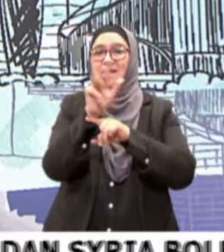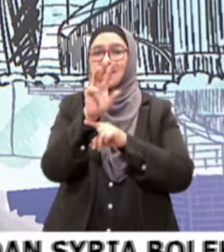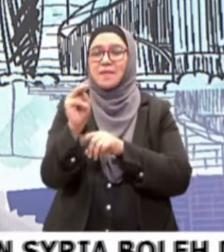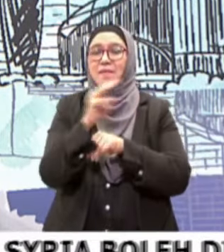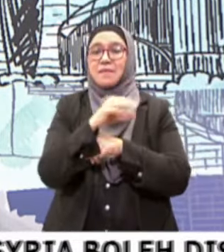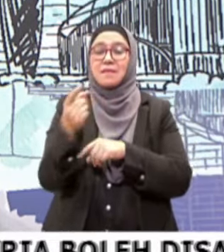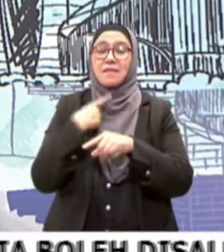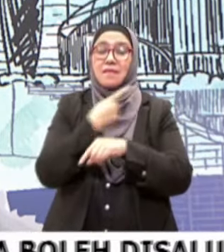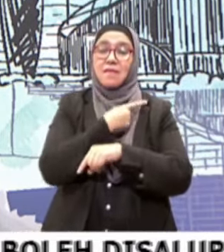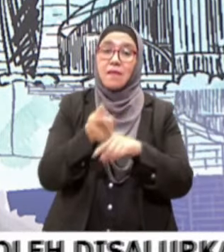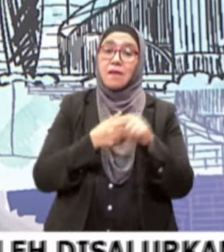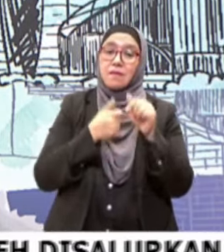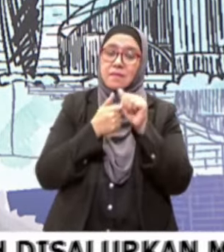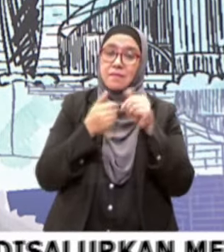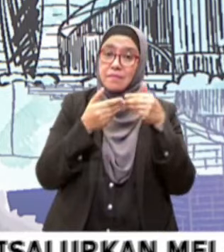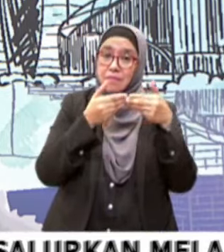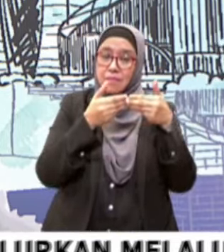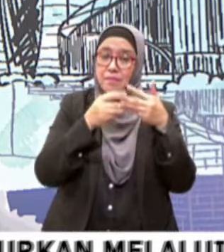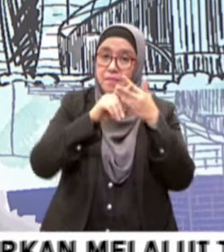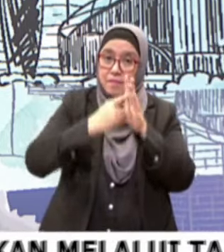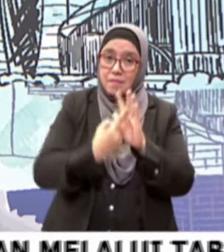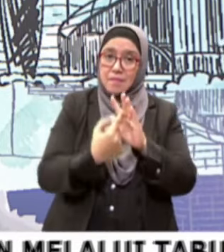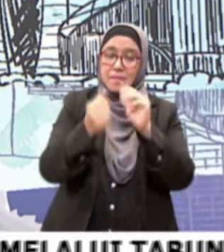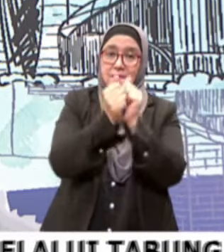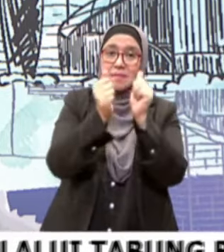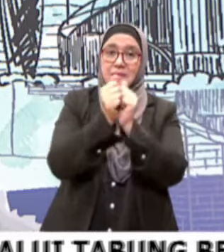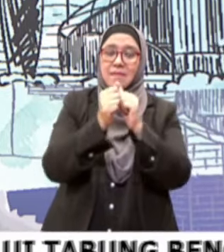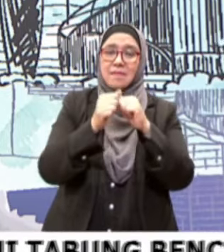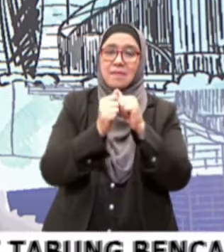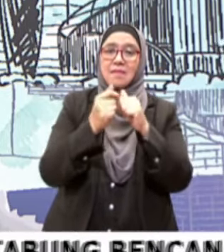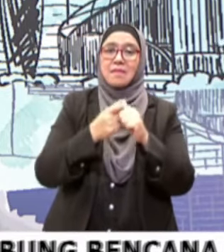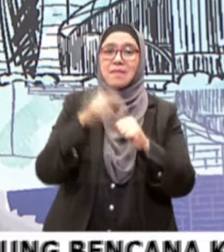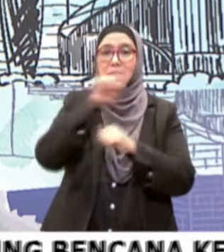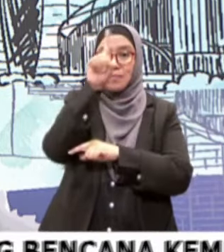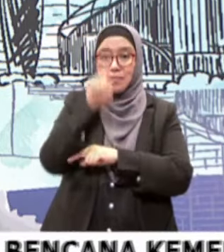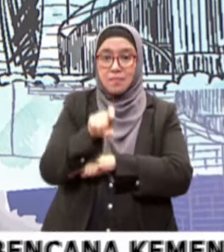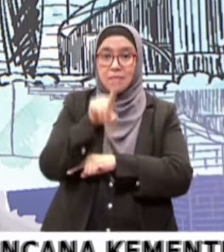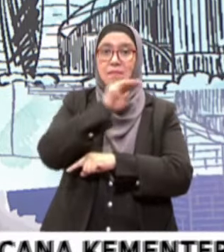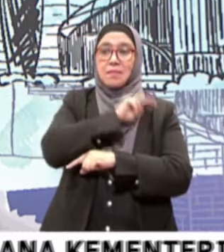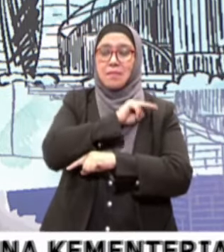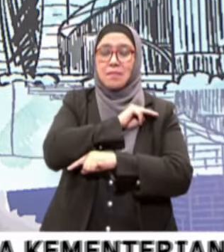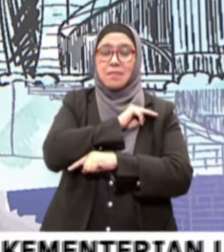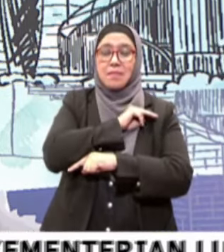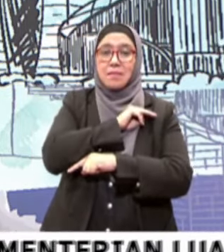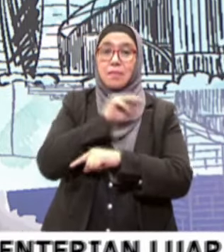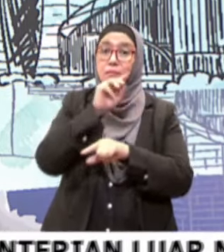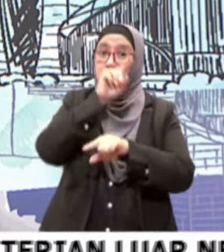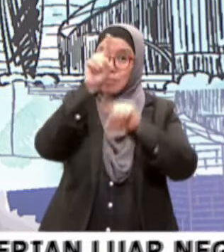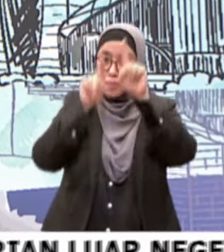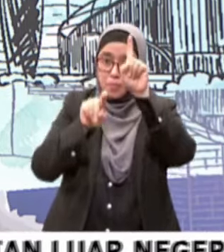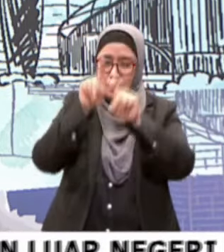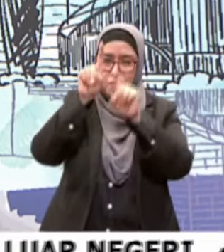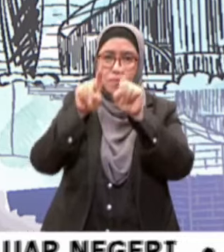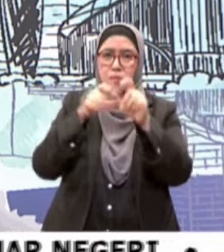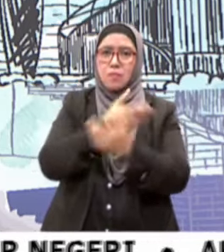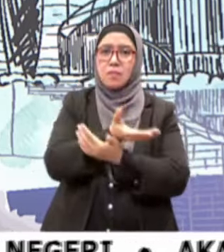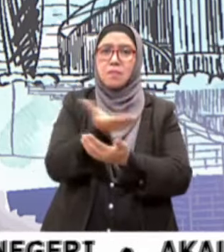pada Selasa yaitu waktu pertanyaan-pertanyaan menteri dan persoalan ketiga-tiganya akan diajukan kepada Menteri